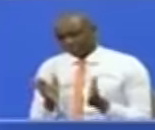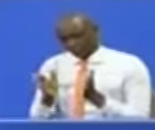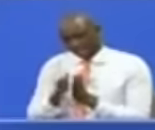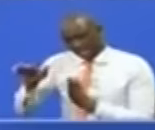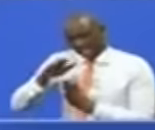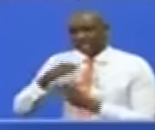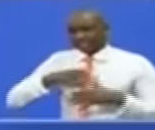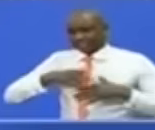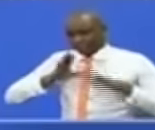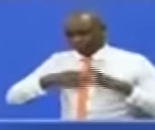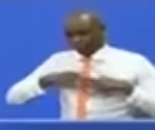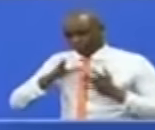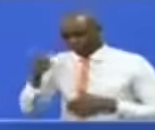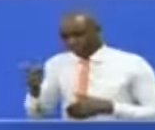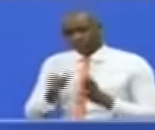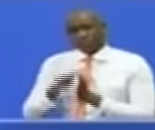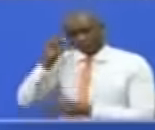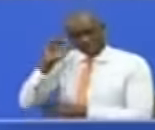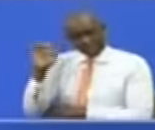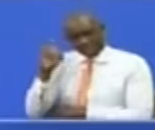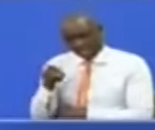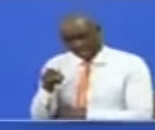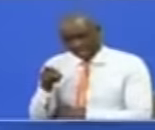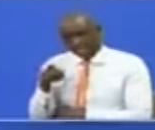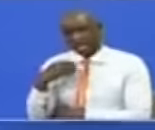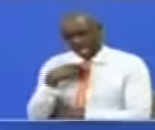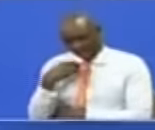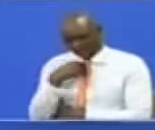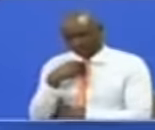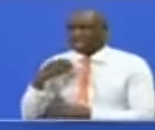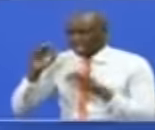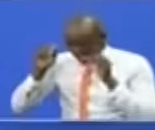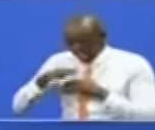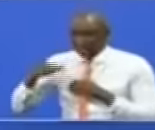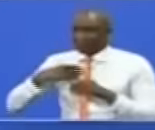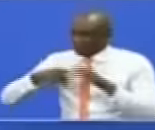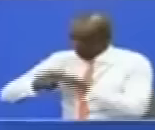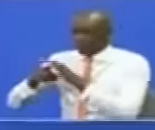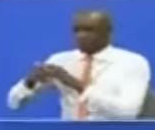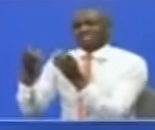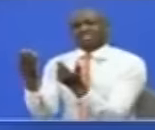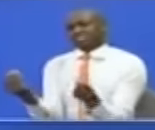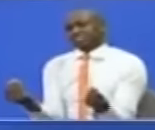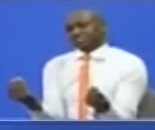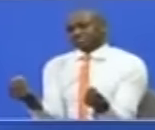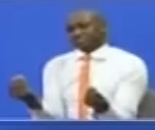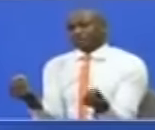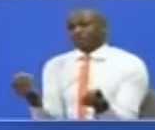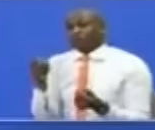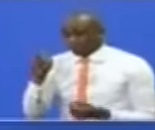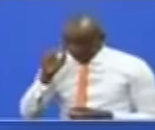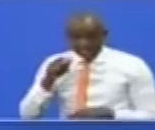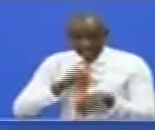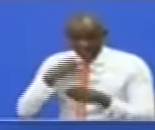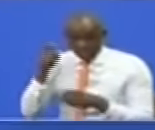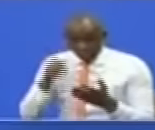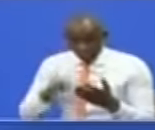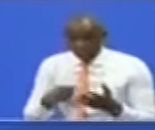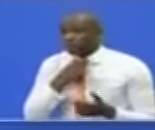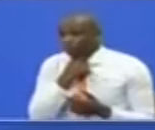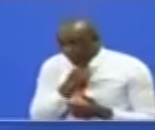za Samburu huko, mpaka Northeastern, ambayo yuko porous borders, ambayo imefunguka. Na ujue kwamba hata wakati unasema kwamba